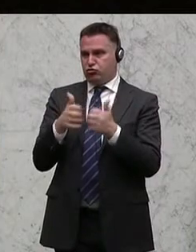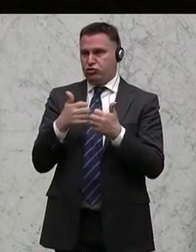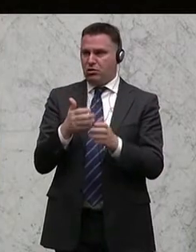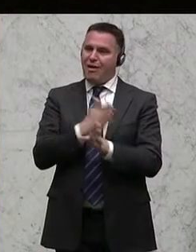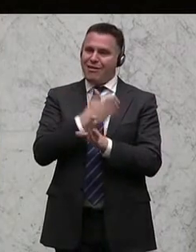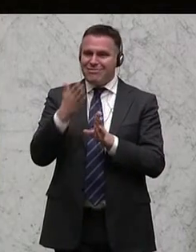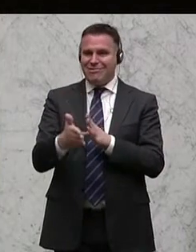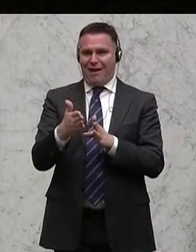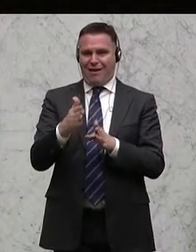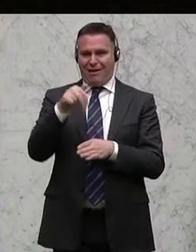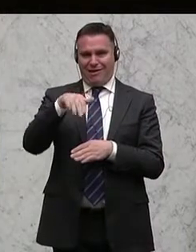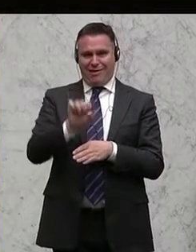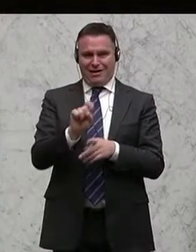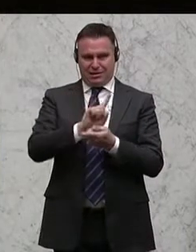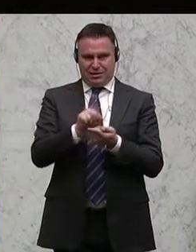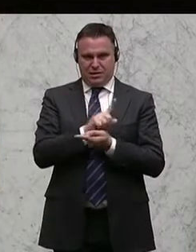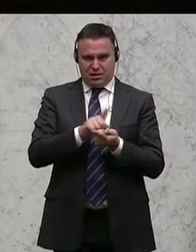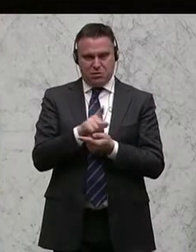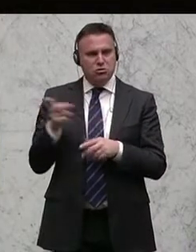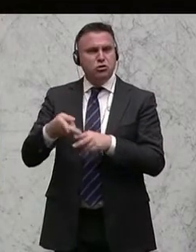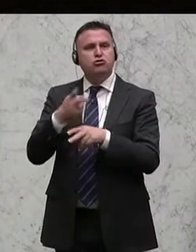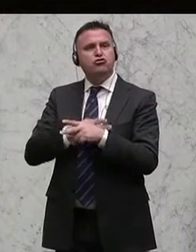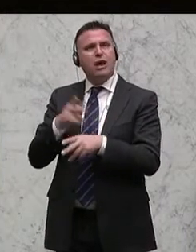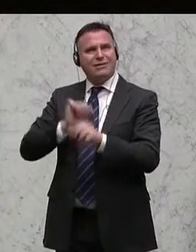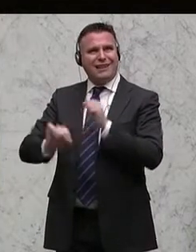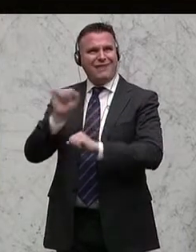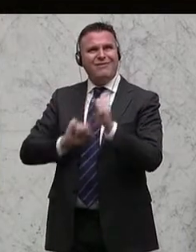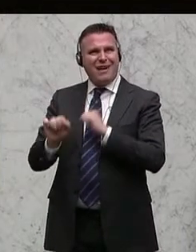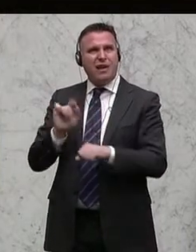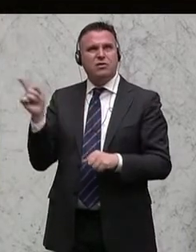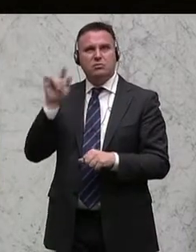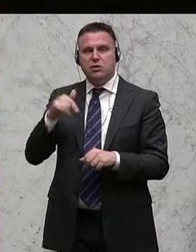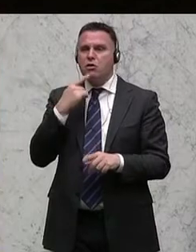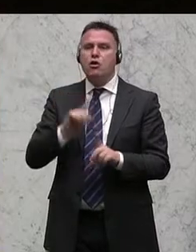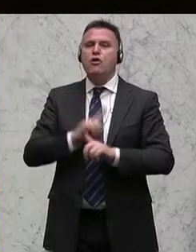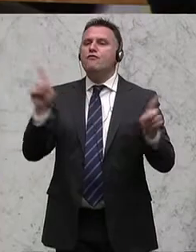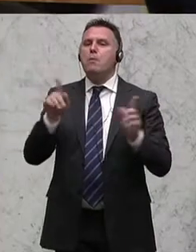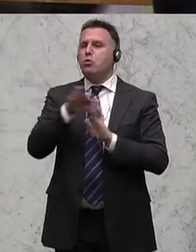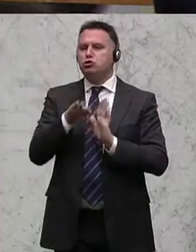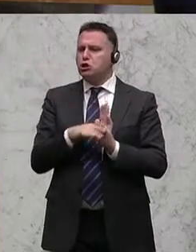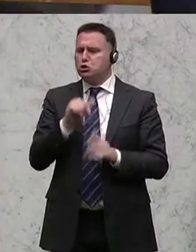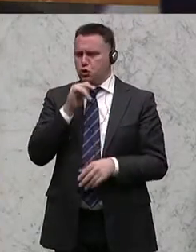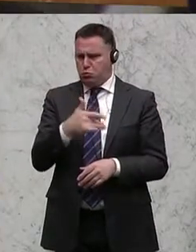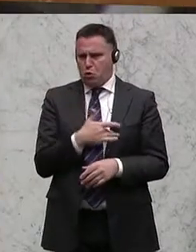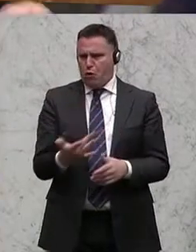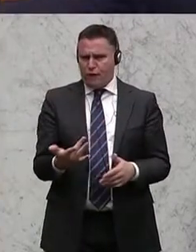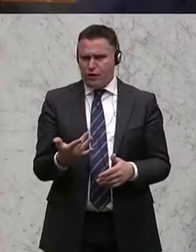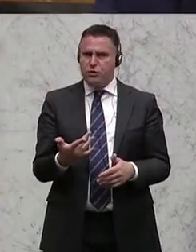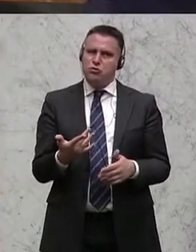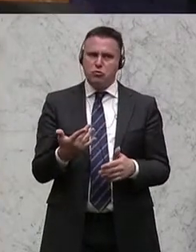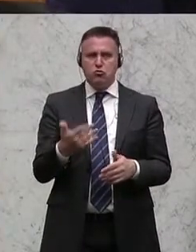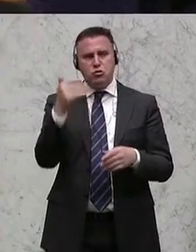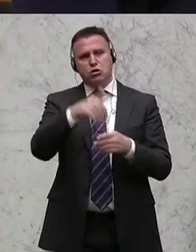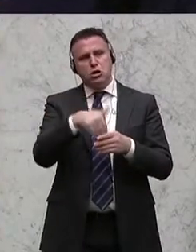dem Nationalsozialismus liegt. Der zuständige Staatsanwalt hat gesagt, das ist nicht vom Verbotsgesetz umfasst. Auf der einen Seite, die Dinge haben vielleicht